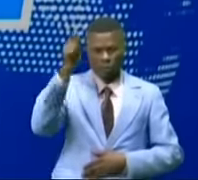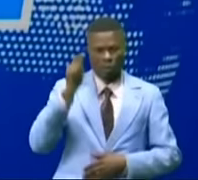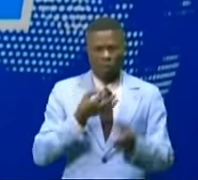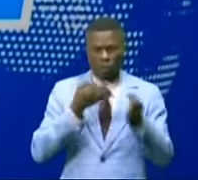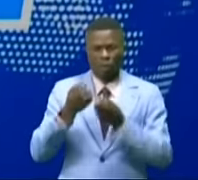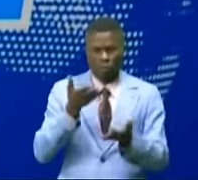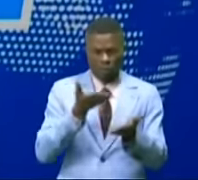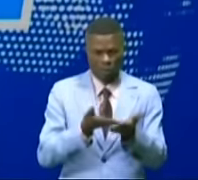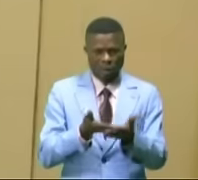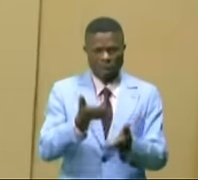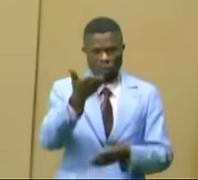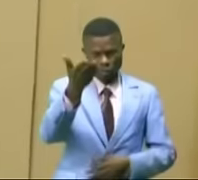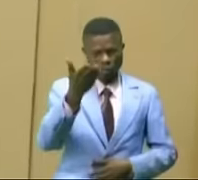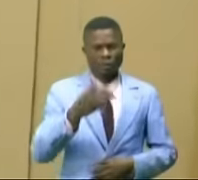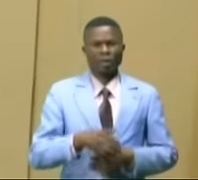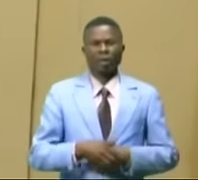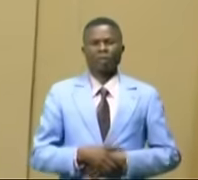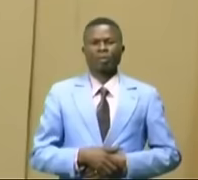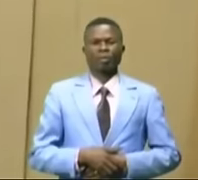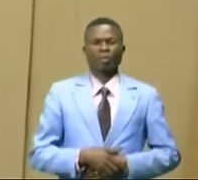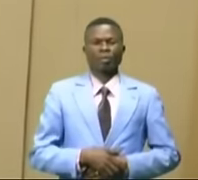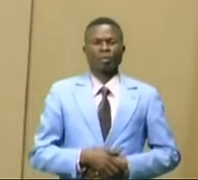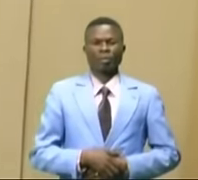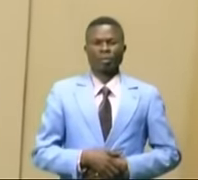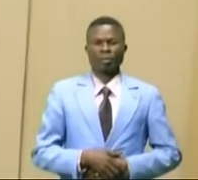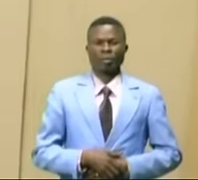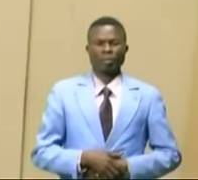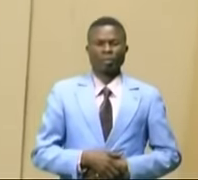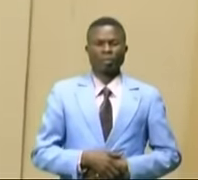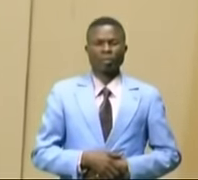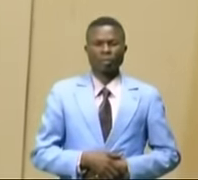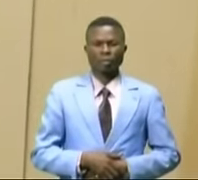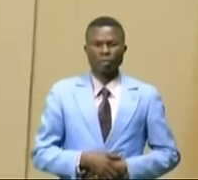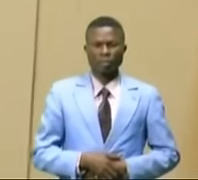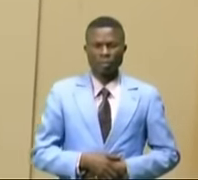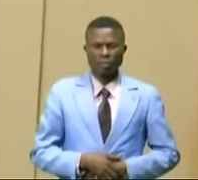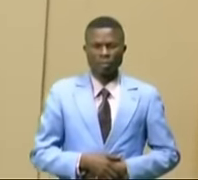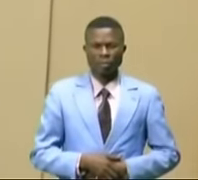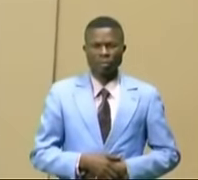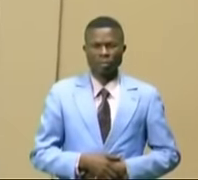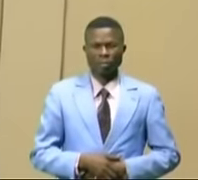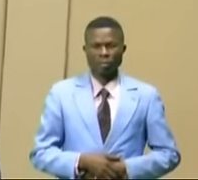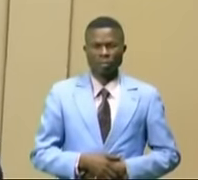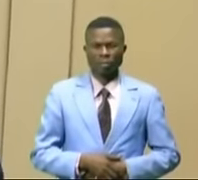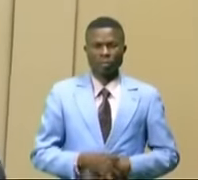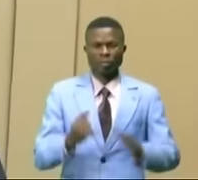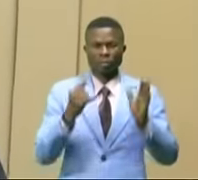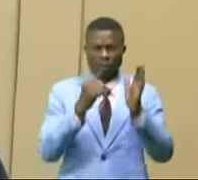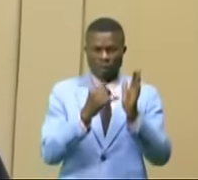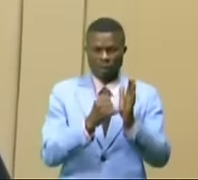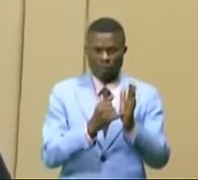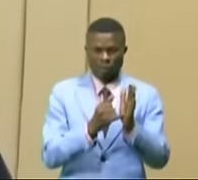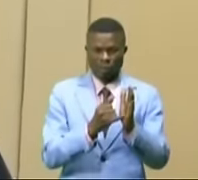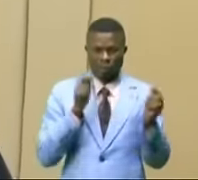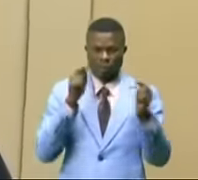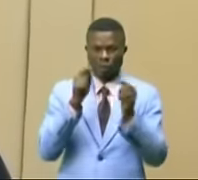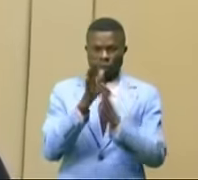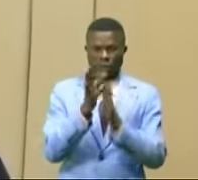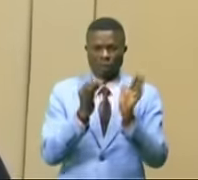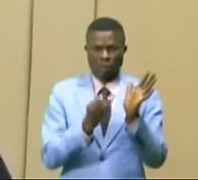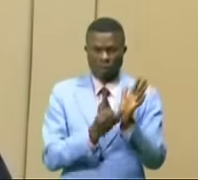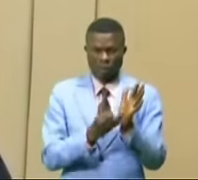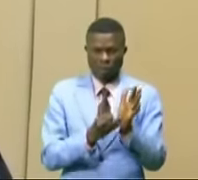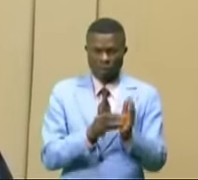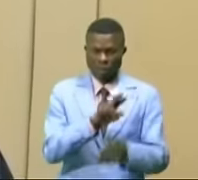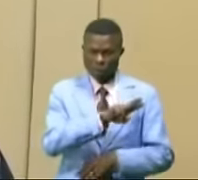point. Dans la nuit du vendredi 16 au samedi 17, à 2h